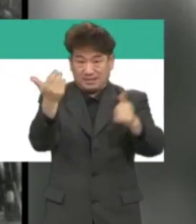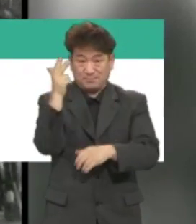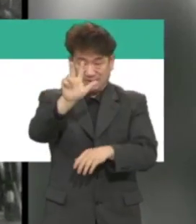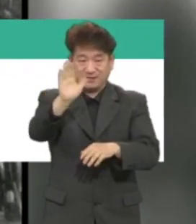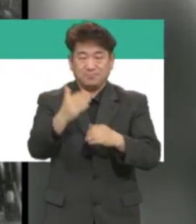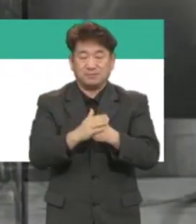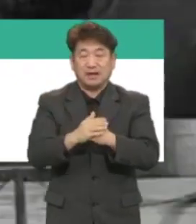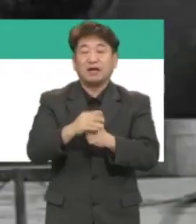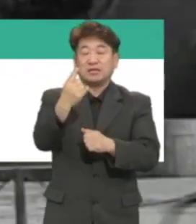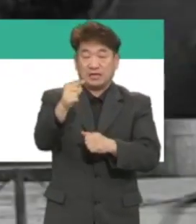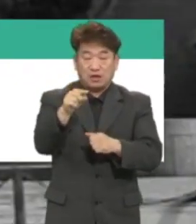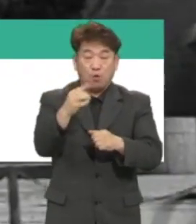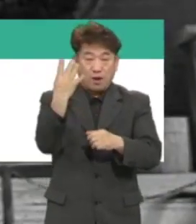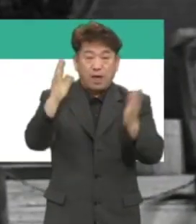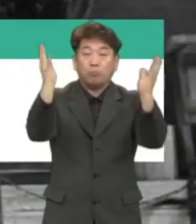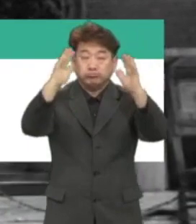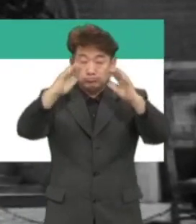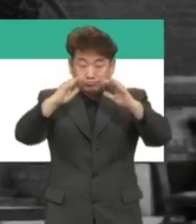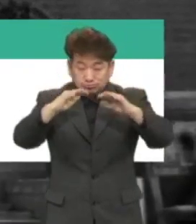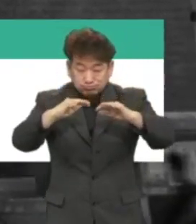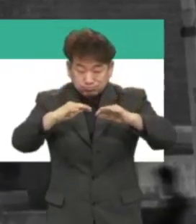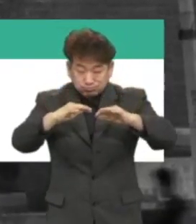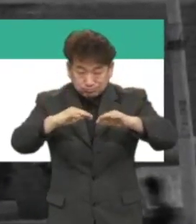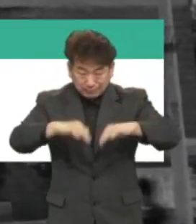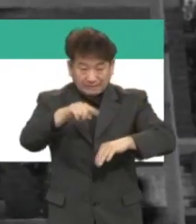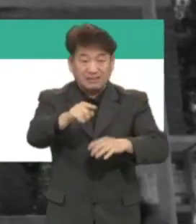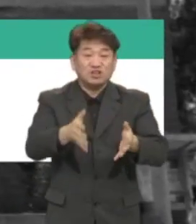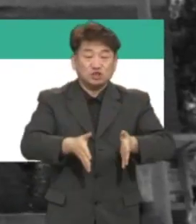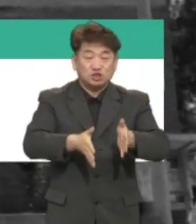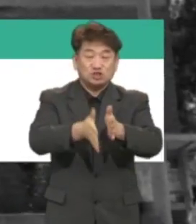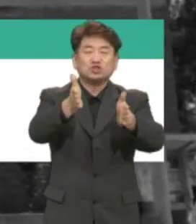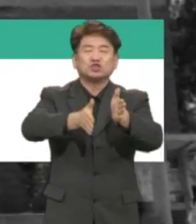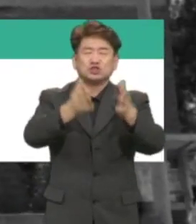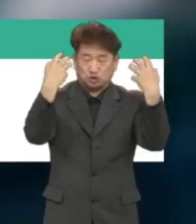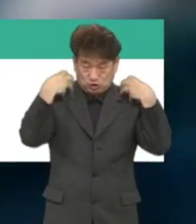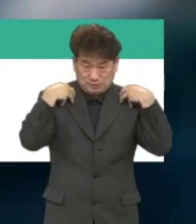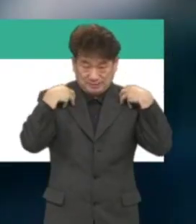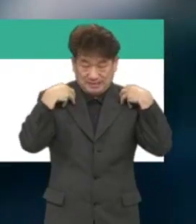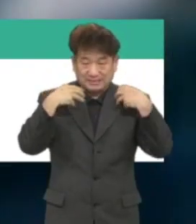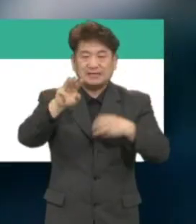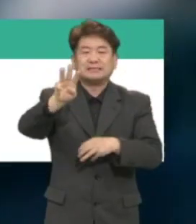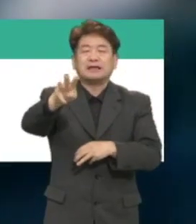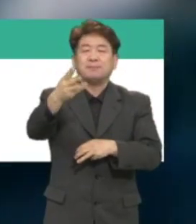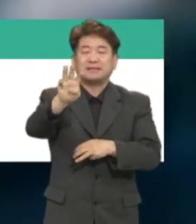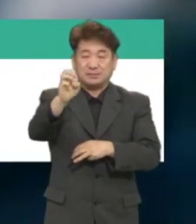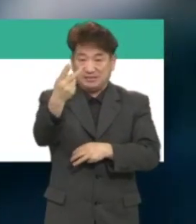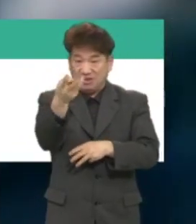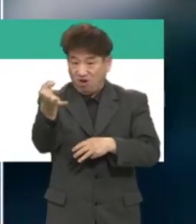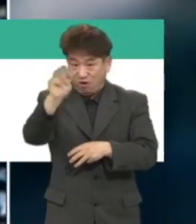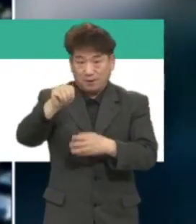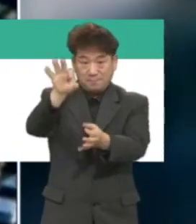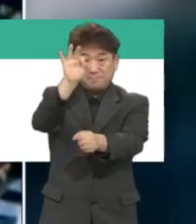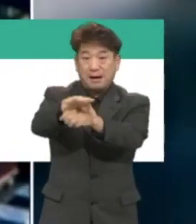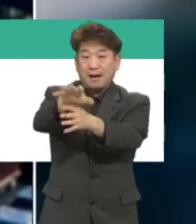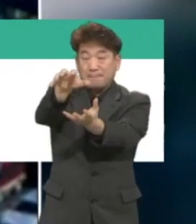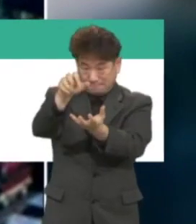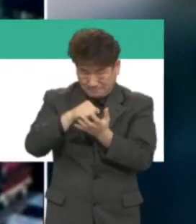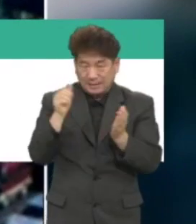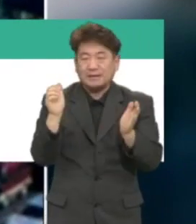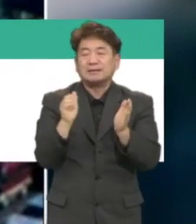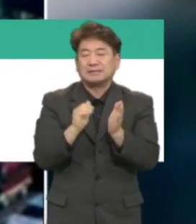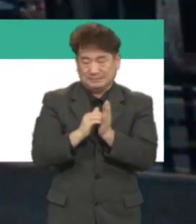계획으로 철거 위기에 놓였던 옛 대전 부 청사를 총 342억 원의 매입 계약을 체결하고 올 하반기까지 소유권